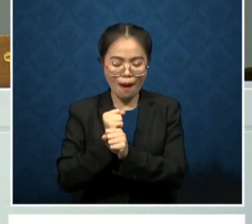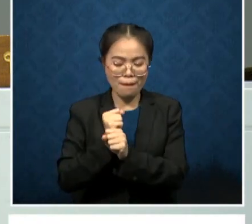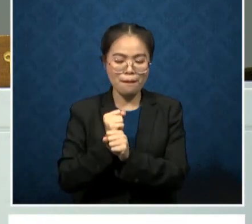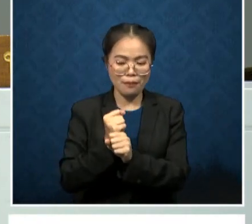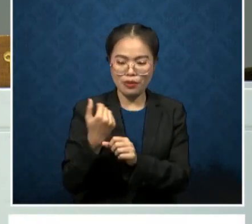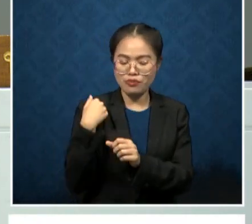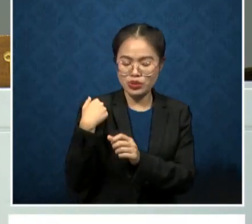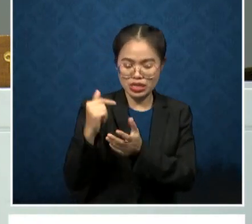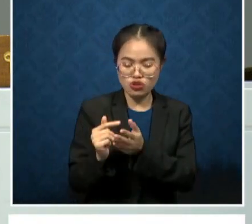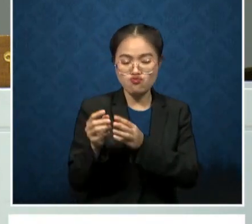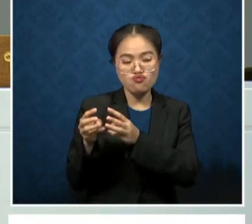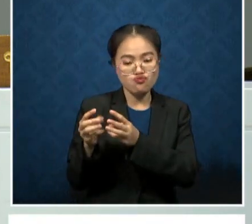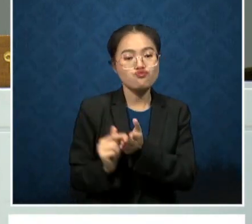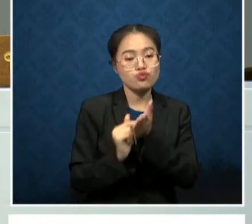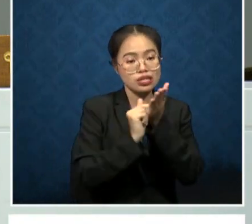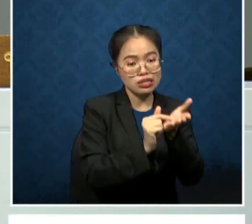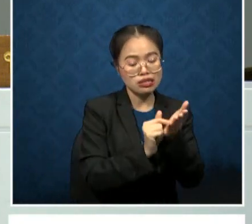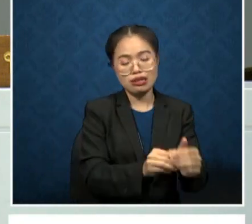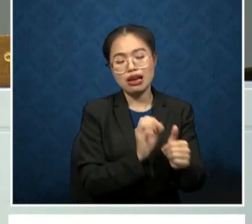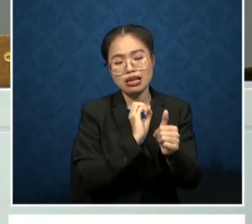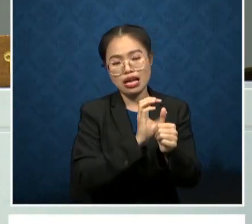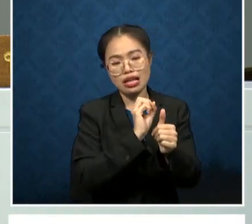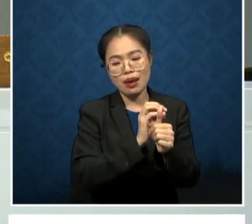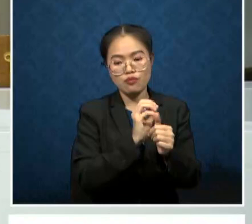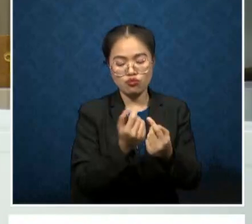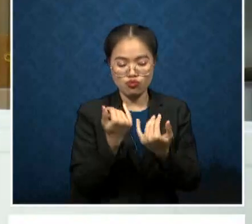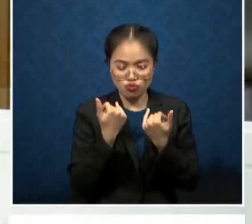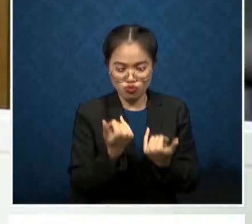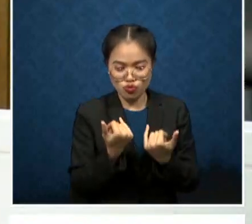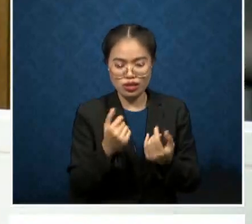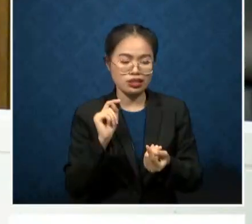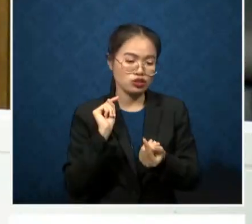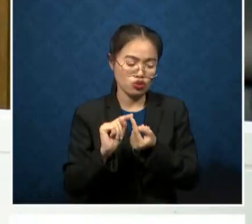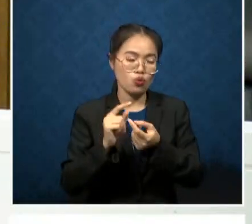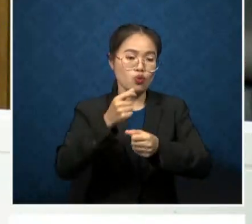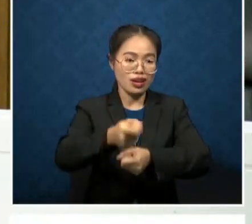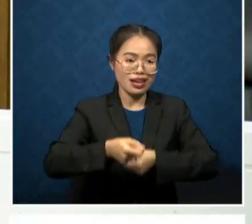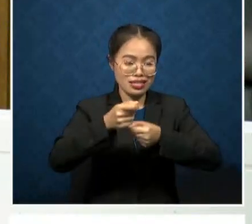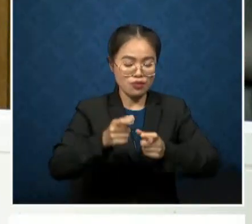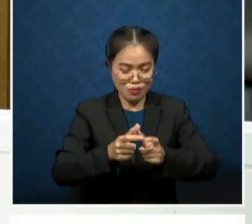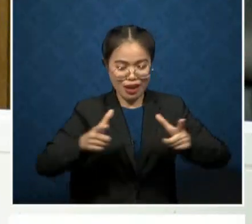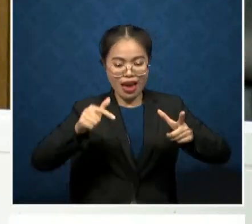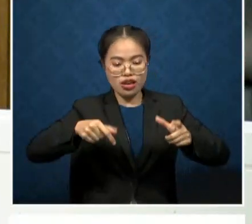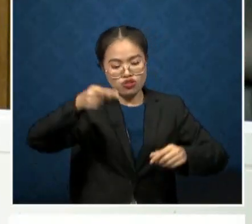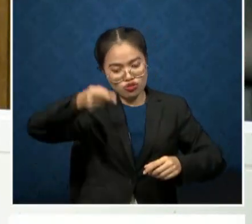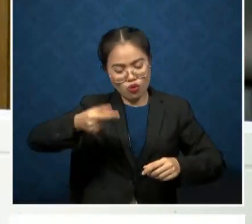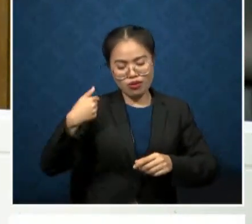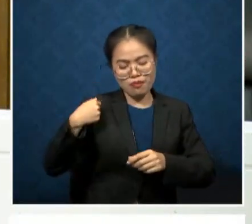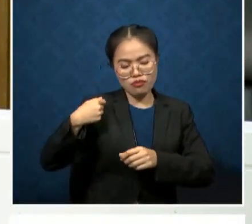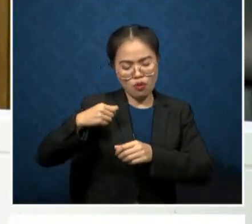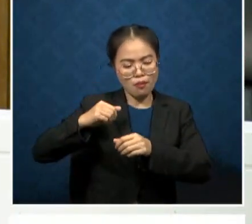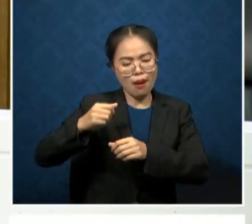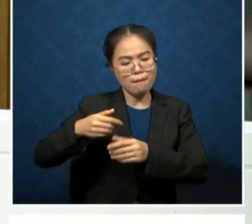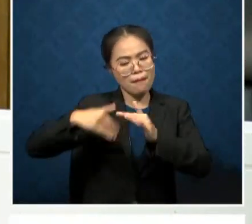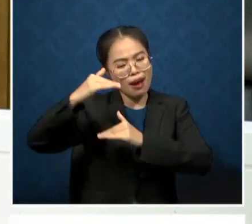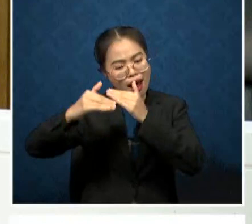ก็จะมีข้อเสนอของความเป็นจริงว่าในอุดมคติของการระบบเกษตรกรรมแปลงใหญ่ที่ควรจะขับเคลื่อนนั้นควรจะขับเคลื่อนอย่างไร่ที่